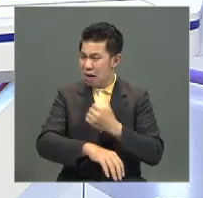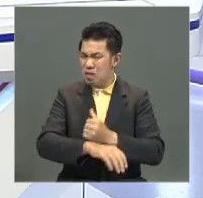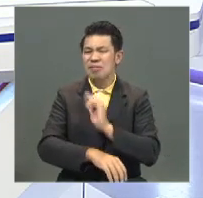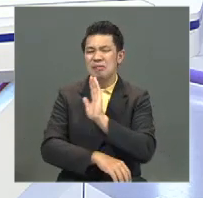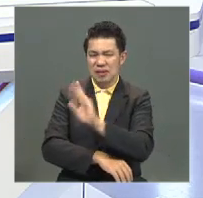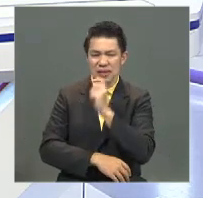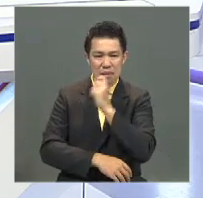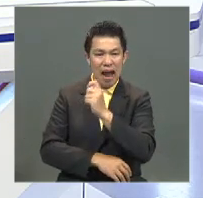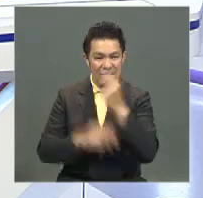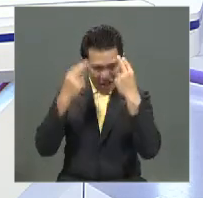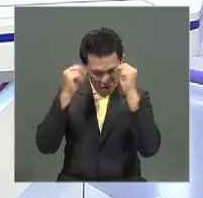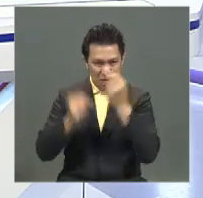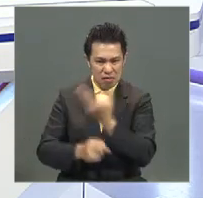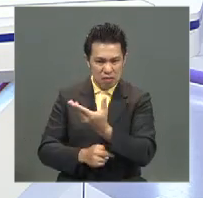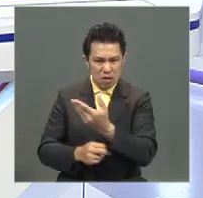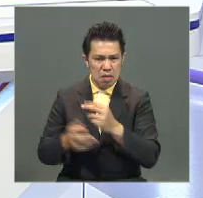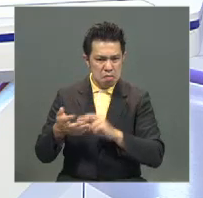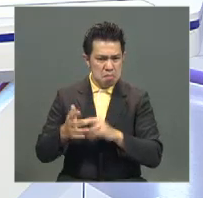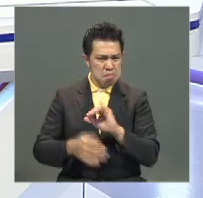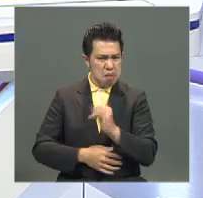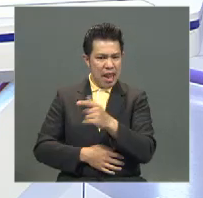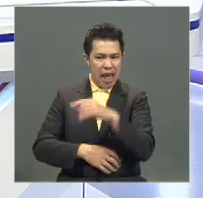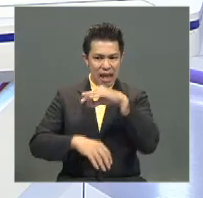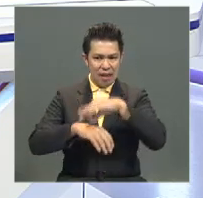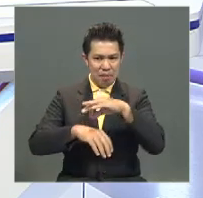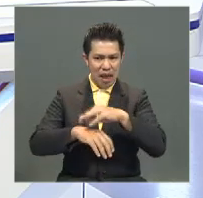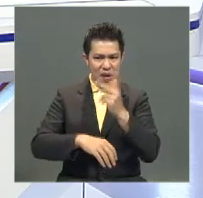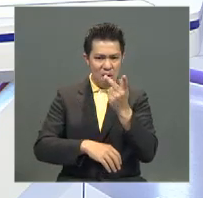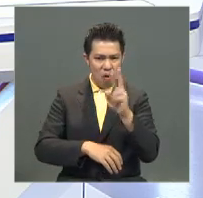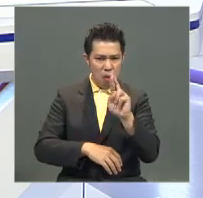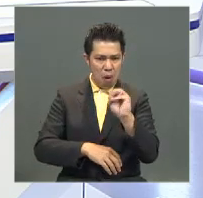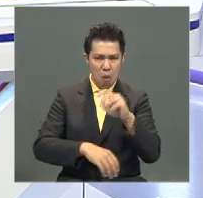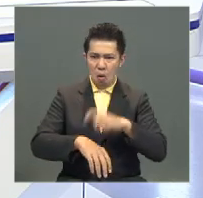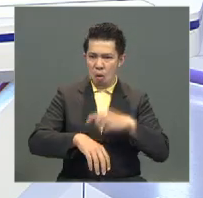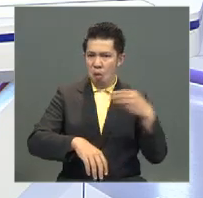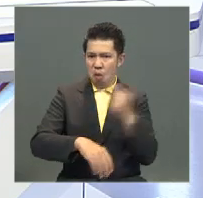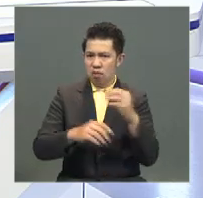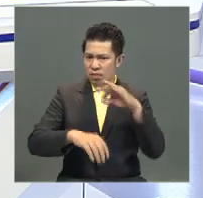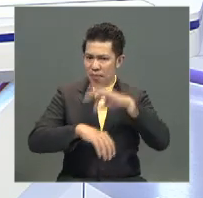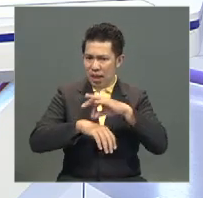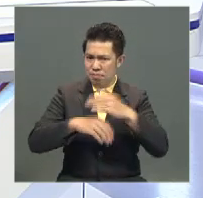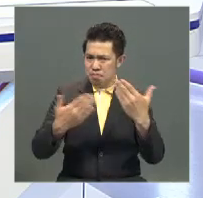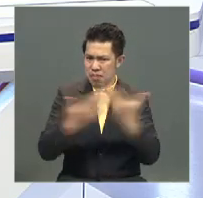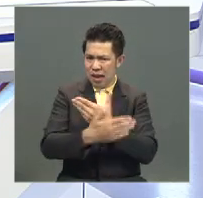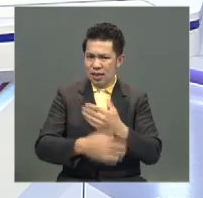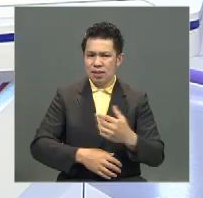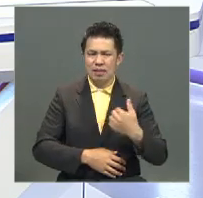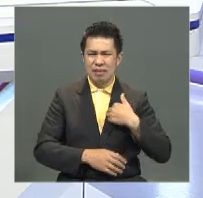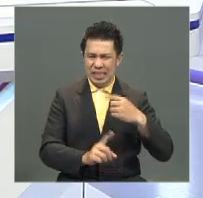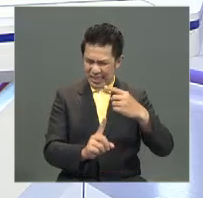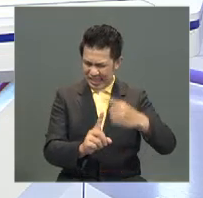ายกให้สัมภาษณ์เองเลยนะคะแล้วก็มันอาจจะทำให้เรื่องของการปรับคณะรัฐมนตรีเร็วยิ่งขึ้นก็อาจจะภาย